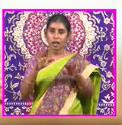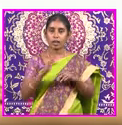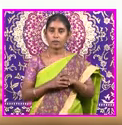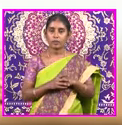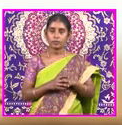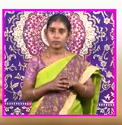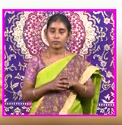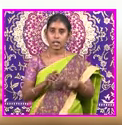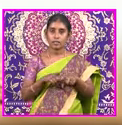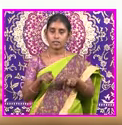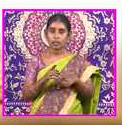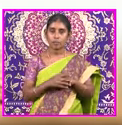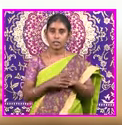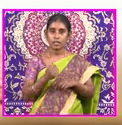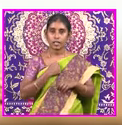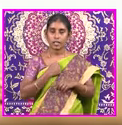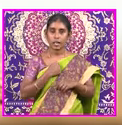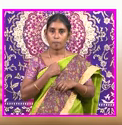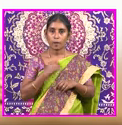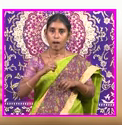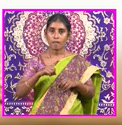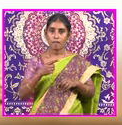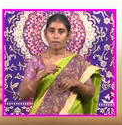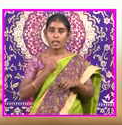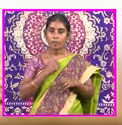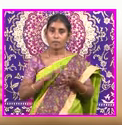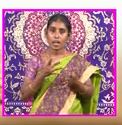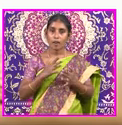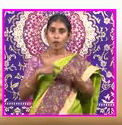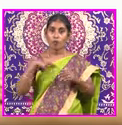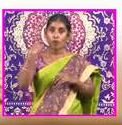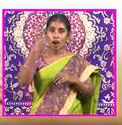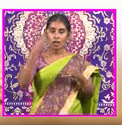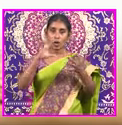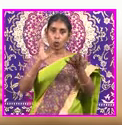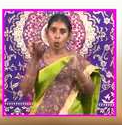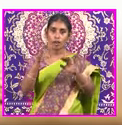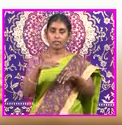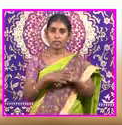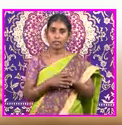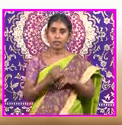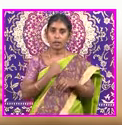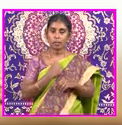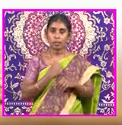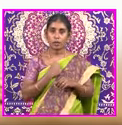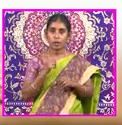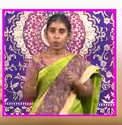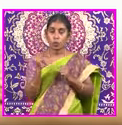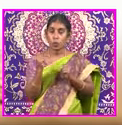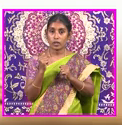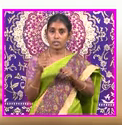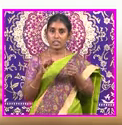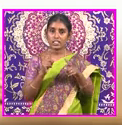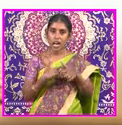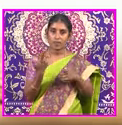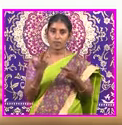ஜனவரி டிசம்பர் ஜனவரி மாதத்தில் வந்து இரவு அதிகமாக இருக்கும். ஏன்னா குளிர்காலத்தில் வந்து இரவு அதிகமாக இருக்கும், பகல்